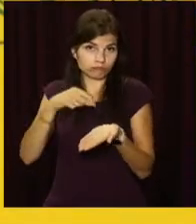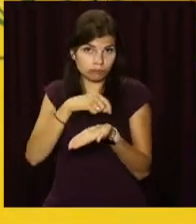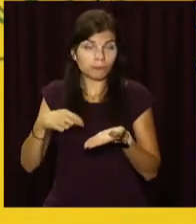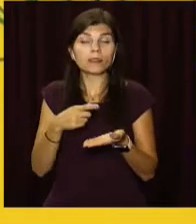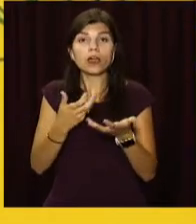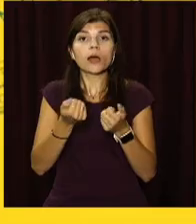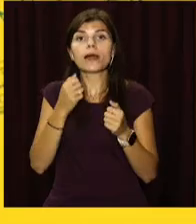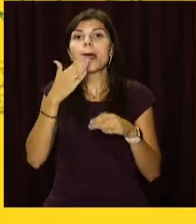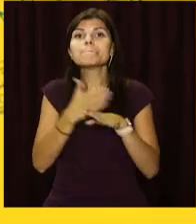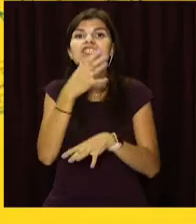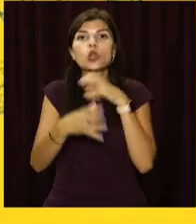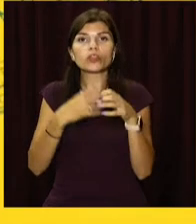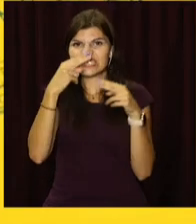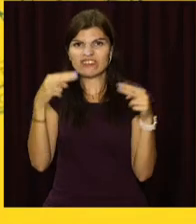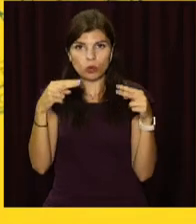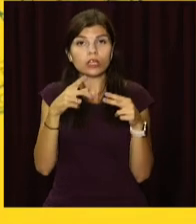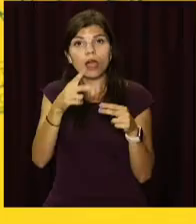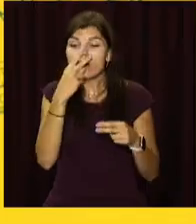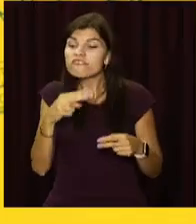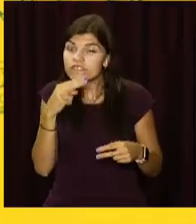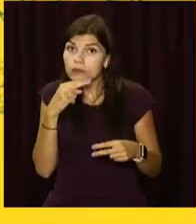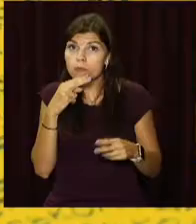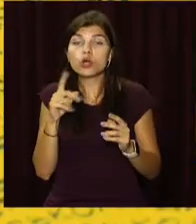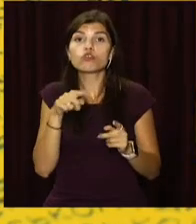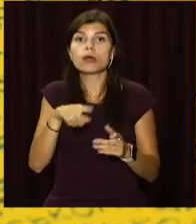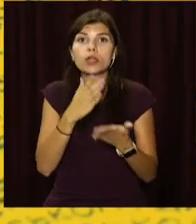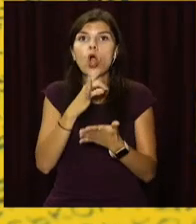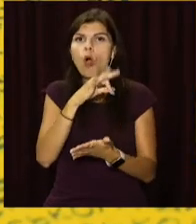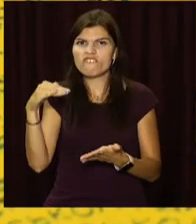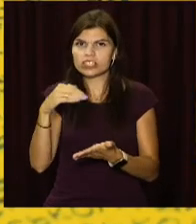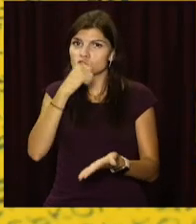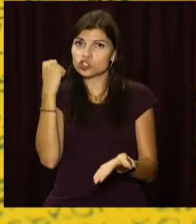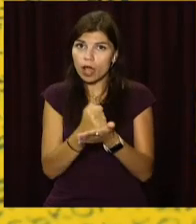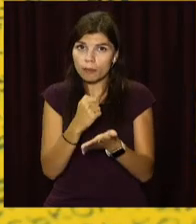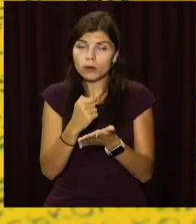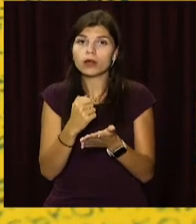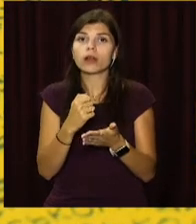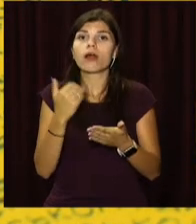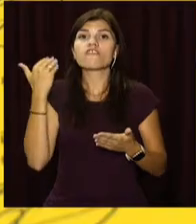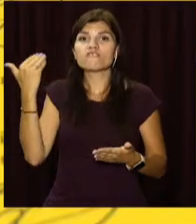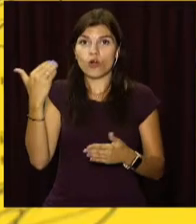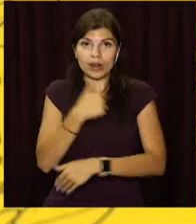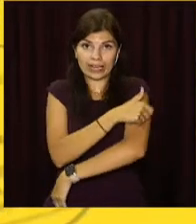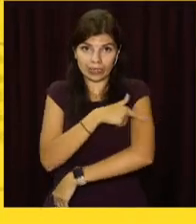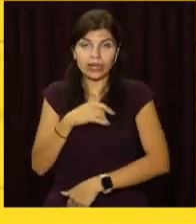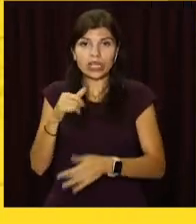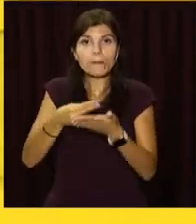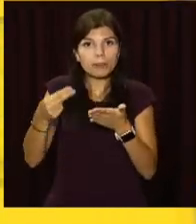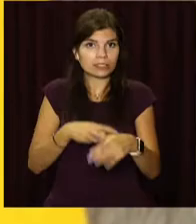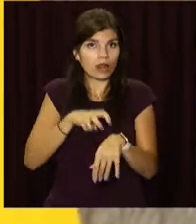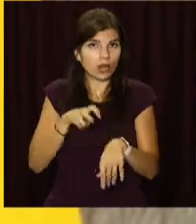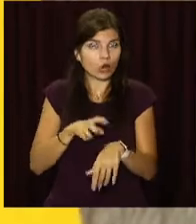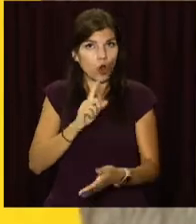Отримавши міжнародне свідоцтво, переконайтесь, що на ньому стоїть офіційний штамп закладу охорони здоров'я та підпис